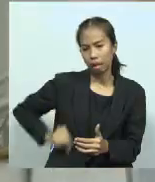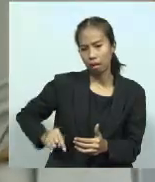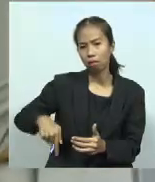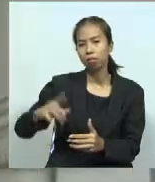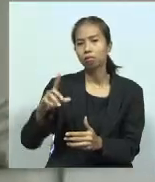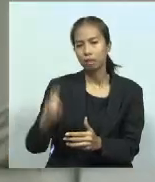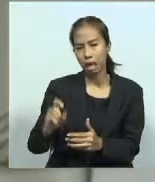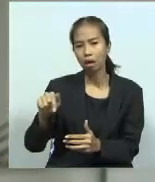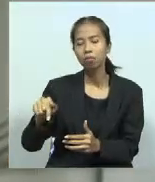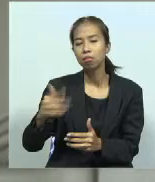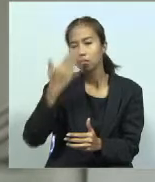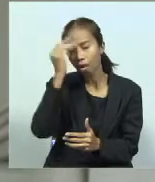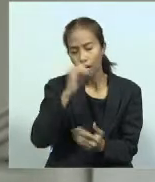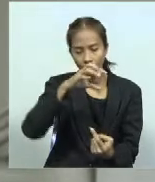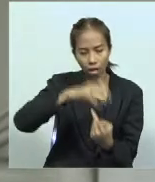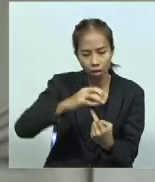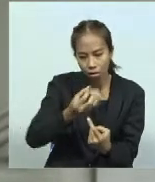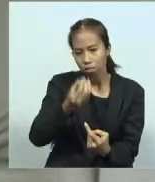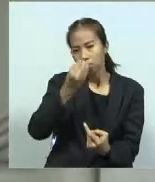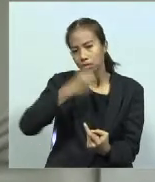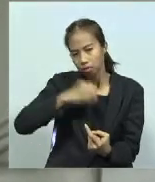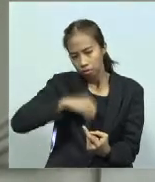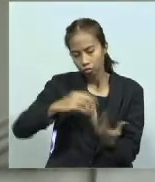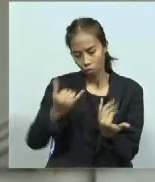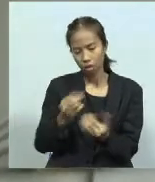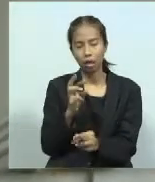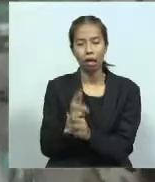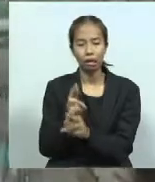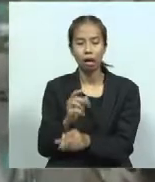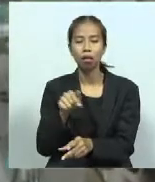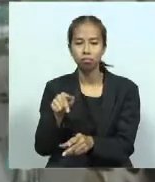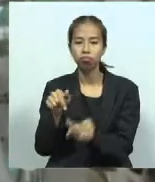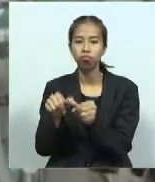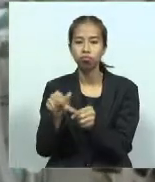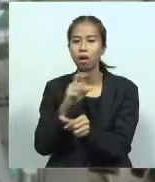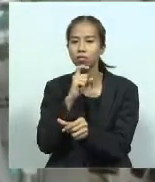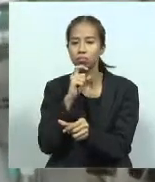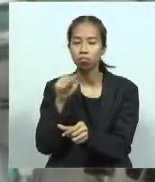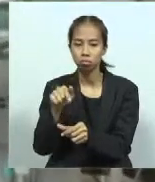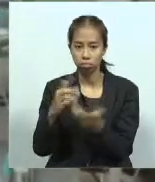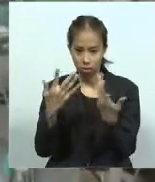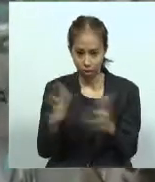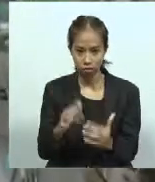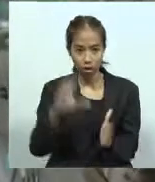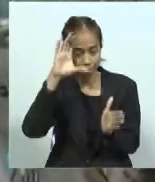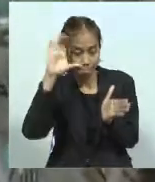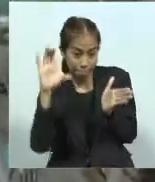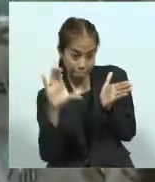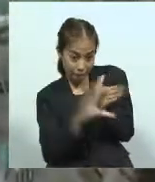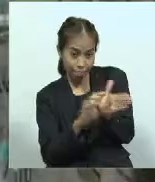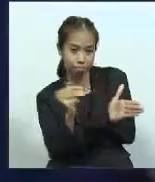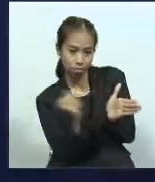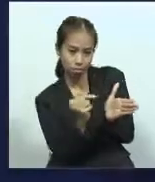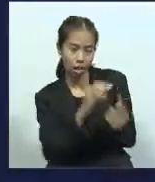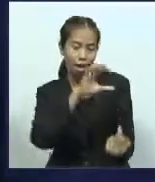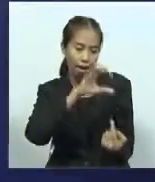จากการที่รับสารเห็ดพิษนะคะแล้วก็อยู่ระหว่างการรักษาจากภาพเห็ดที่ทางญาติของผู้ป่